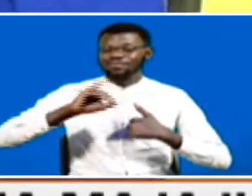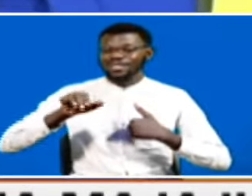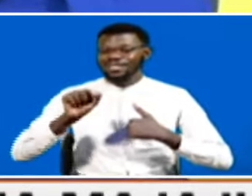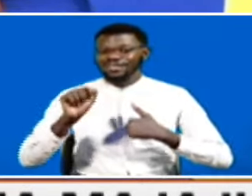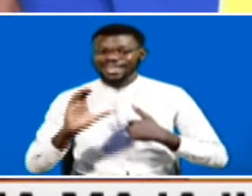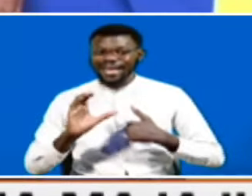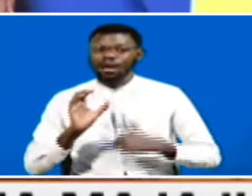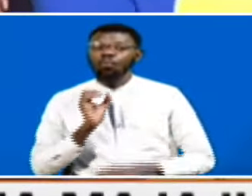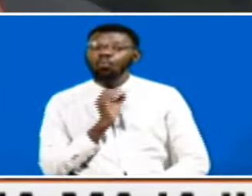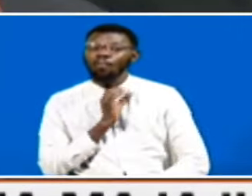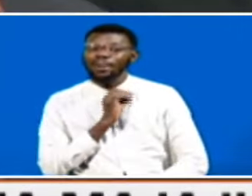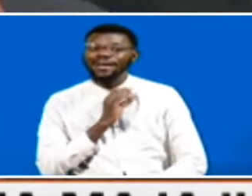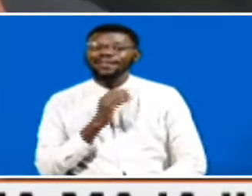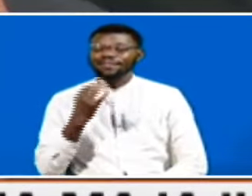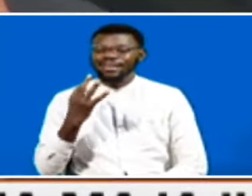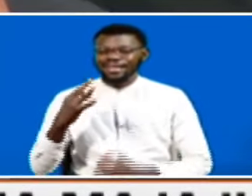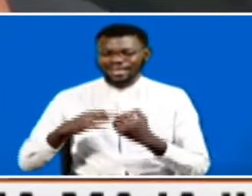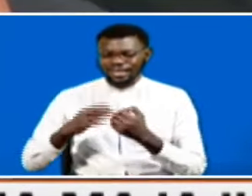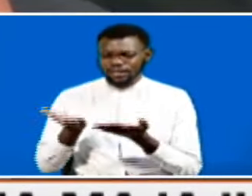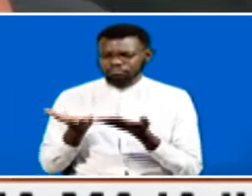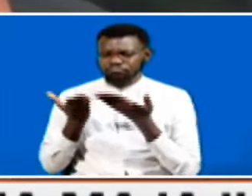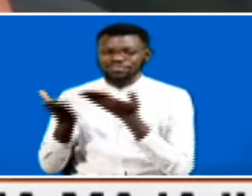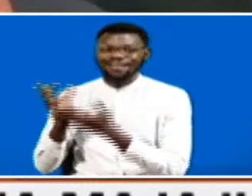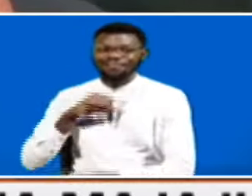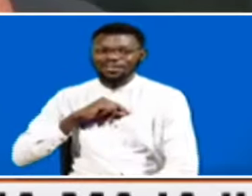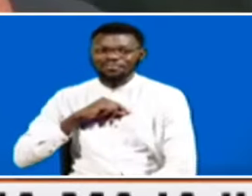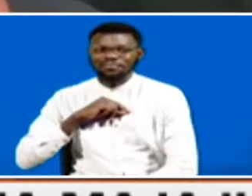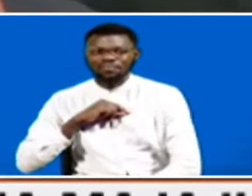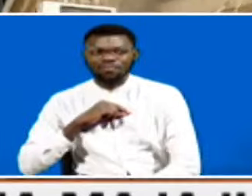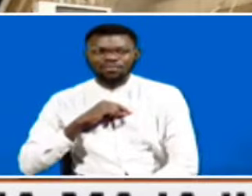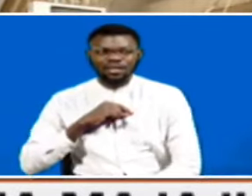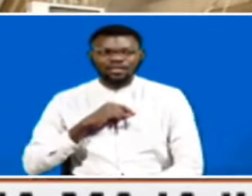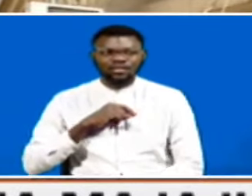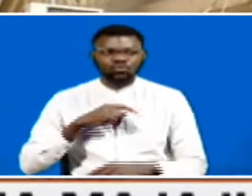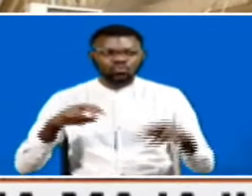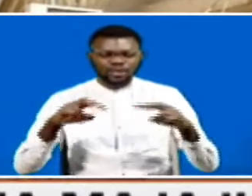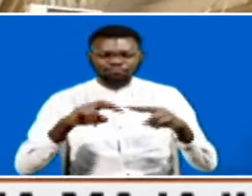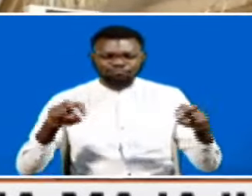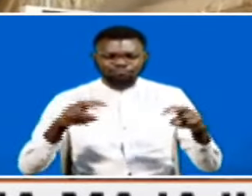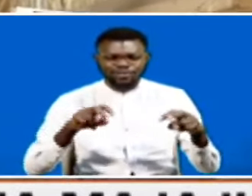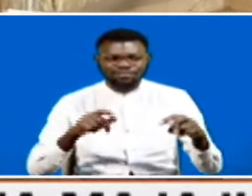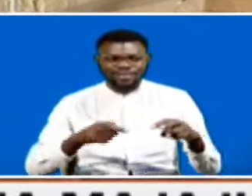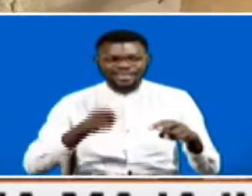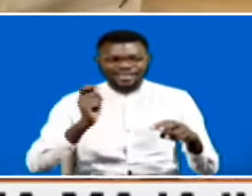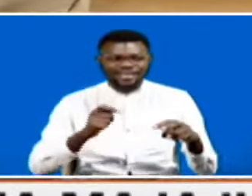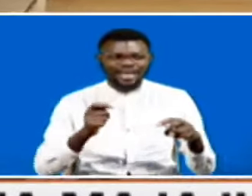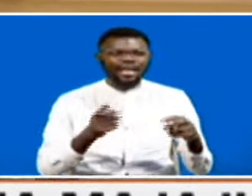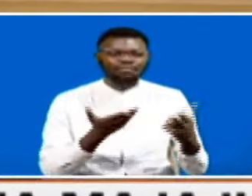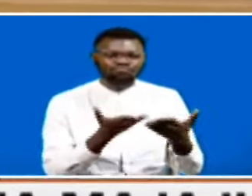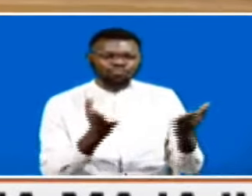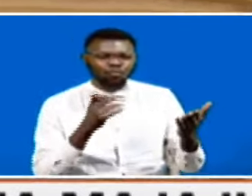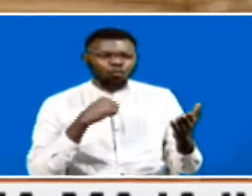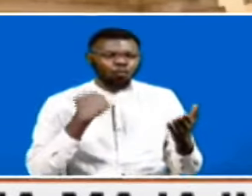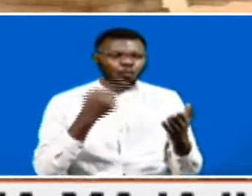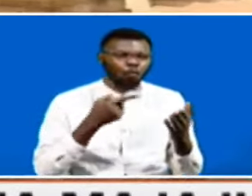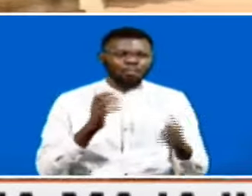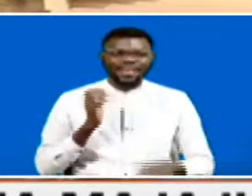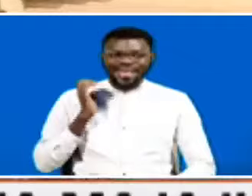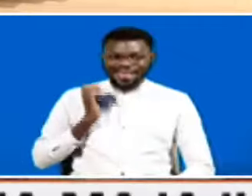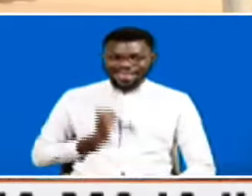malalamishi 85 yaliyowasilishwa kwenye tume hiyo kuwapiga msasa majaji tofauti wanaotuhumiwa kukosa maadili.